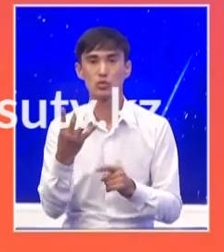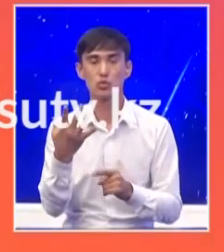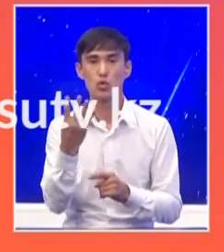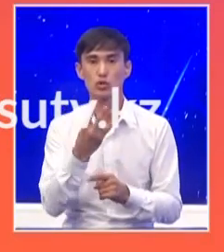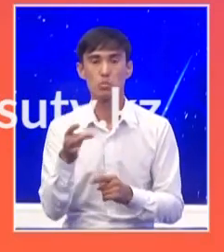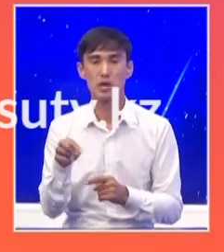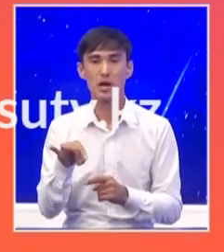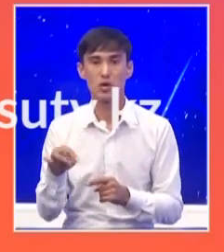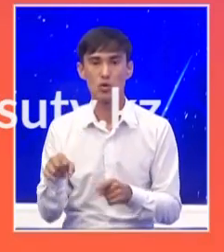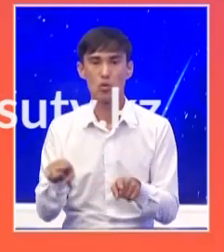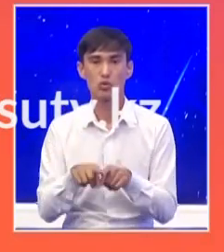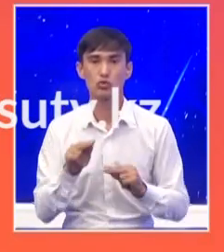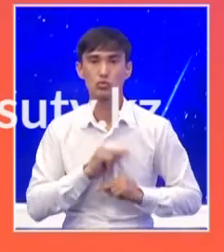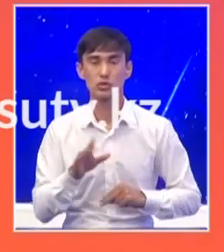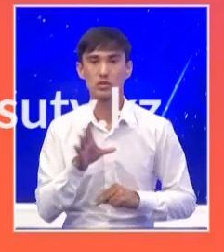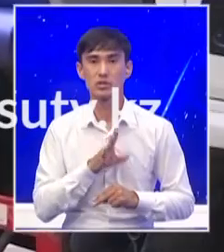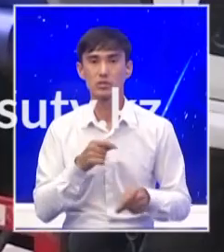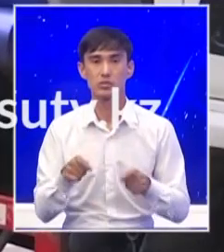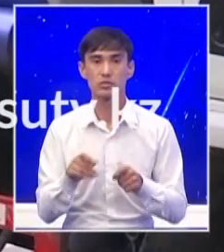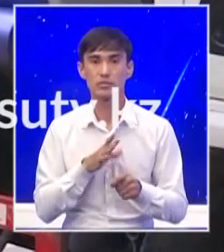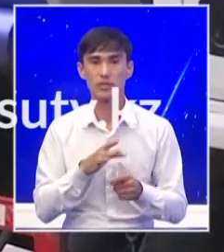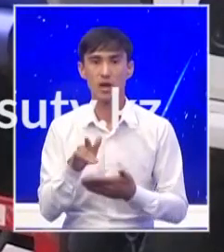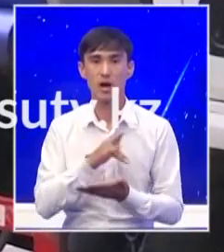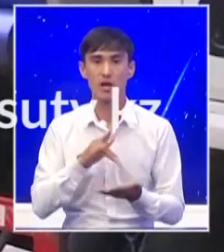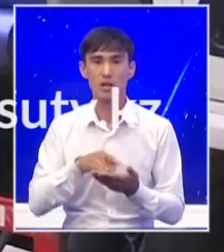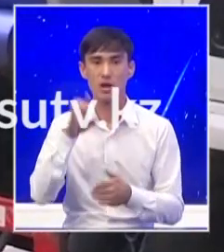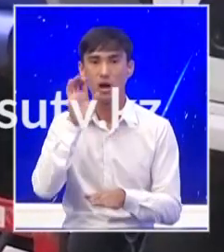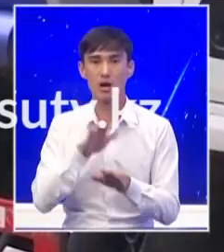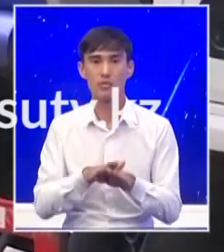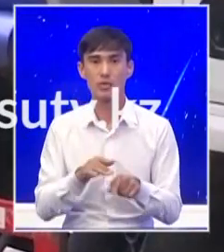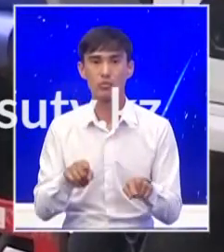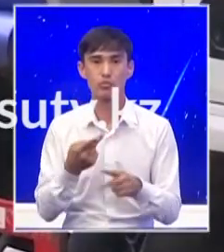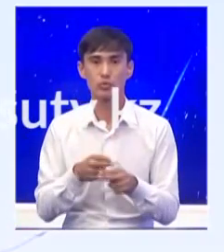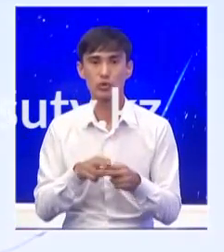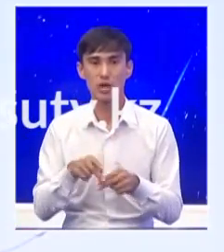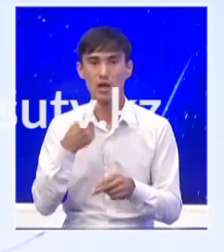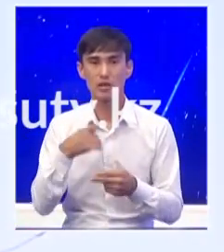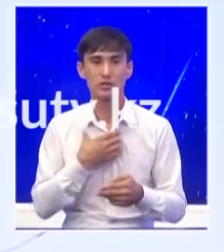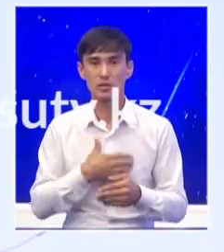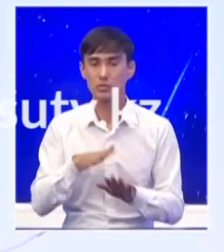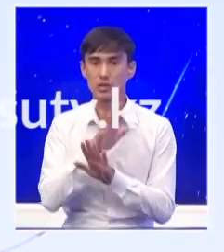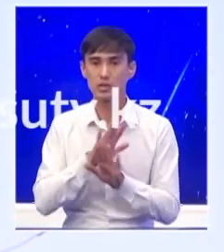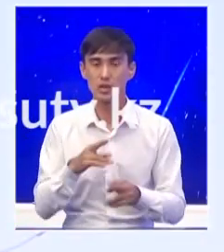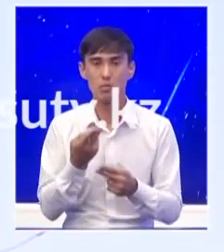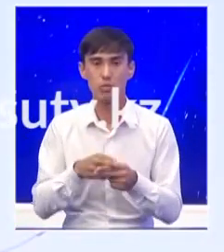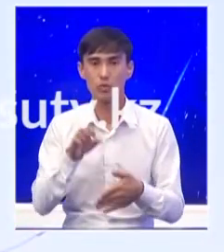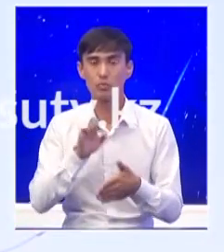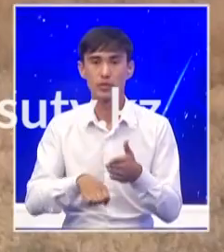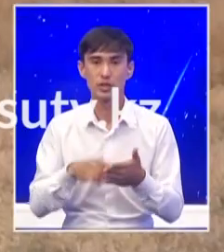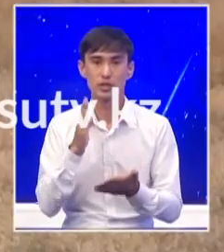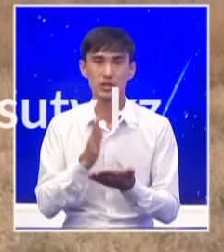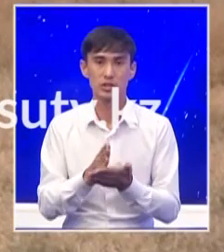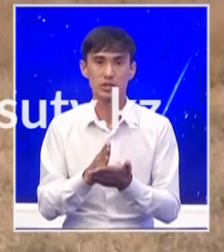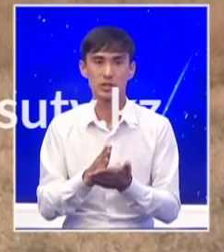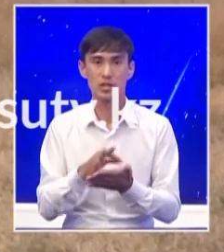да осы жұмыстар жүргізіліп жатқан. Қалалық әкімдік дүрбеленге салынбау керек екенін айтады. Олар жағдайға қатысты түсініктеме берді.